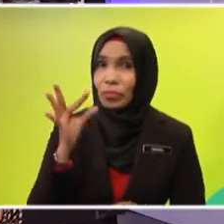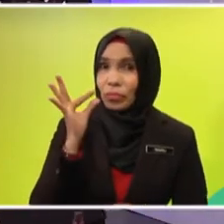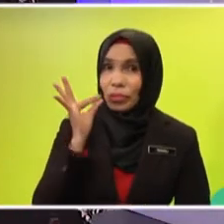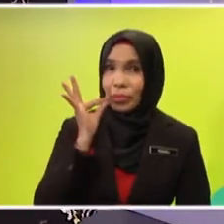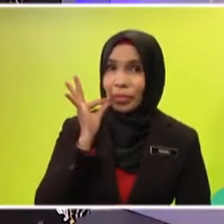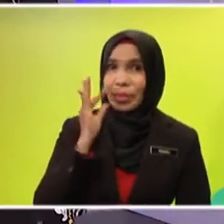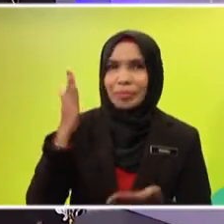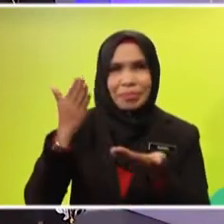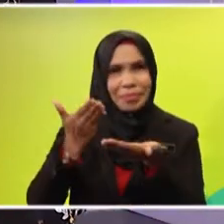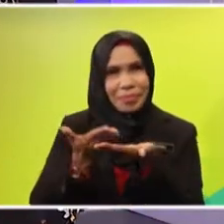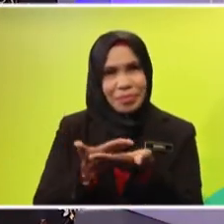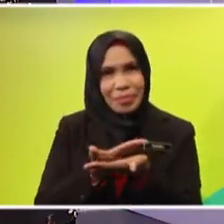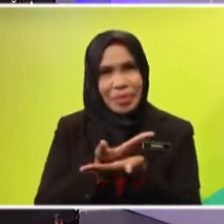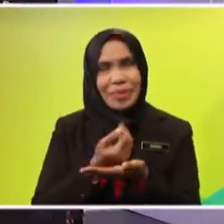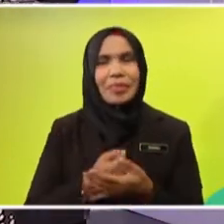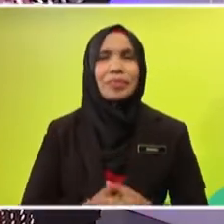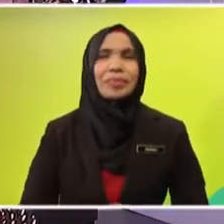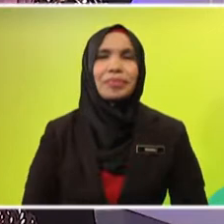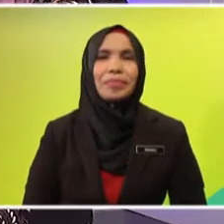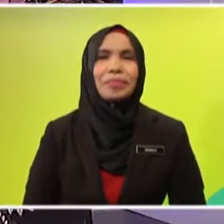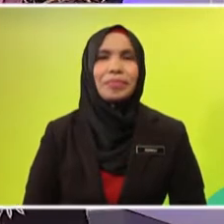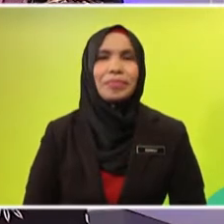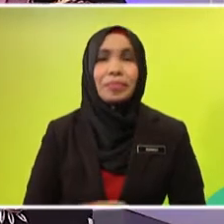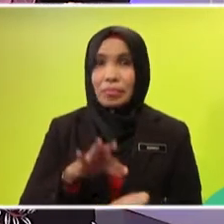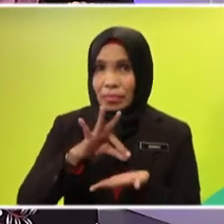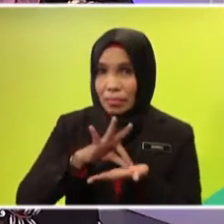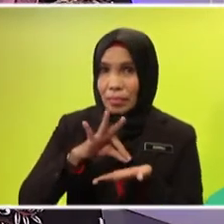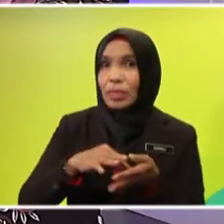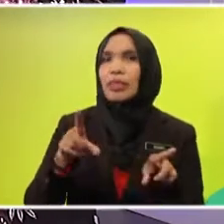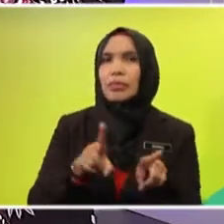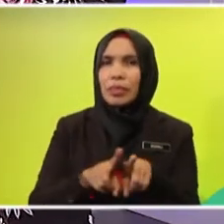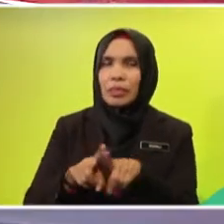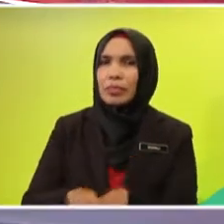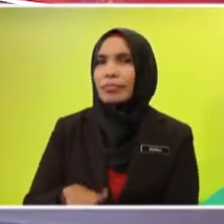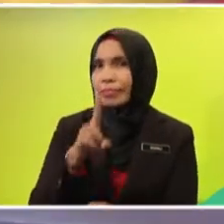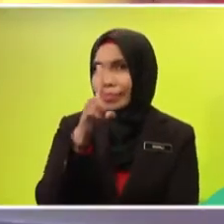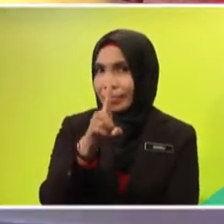mangga Mangga boleh bilang sama-sama 112233